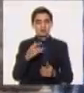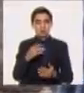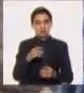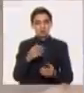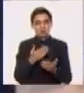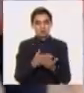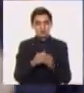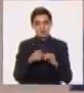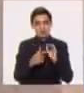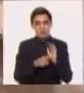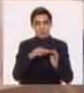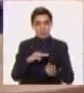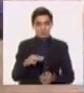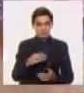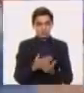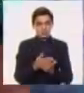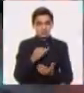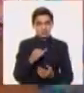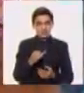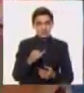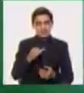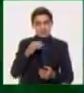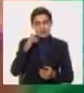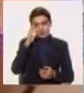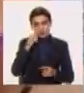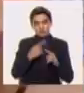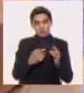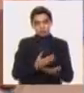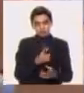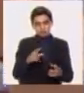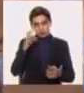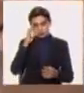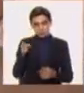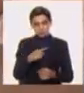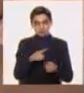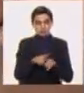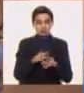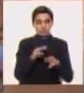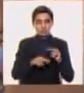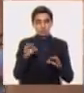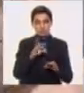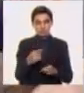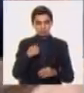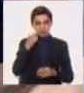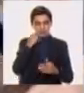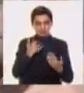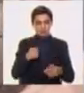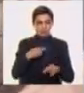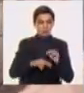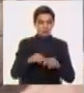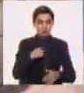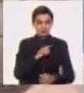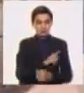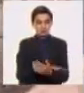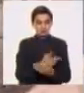17 миллион дегенді білмеймін. Ал кейбір тұрғындар үйді мемлекет салып бергенін қалайды. Егде жастан асып қалған ел ағалары баспана көтеруге күш-қуат